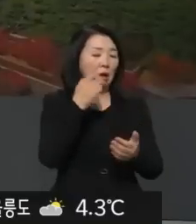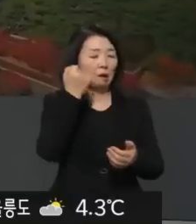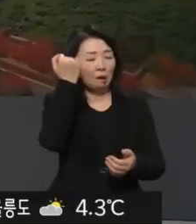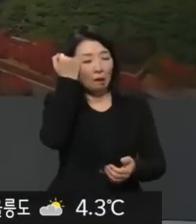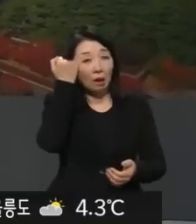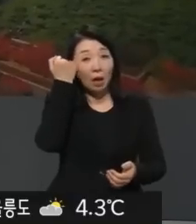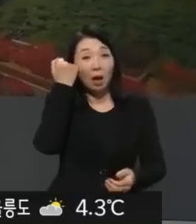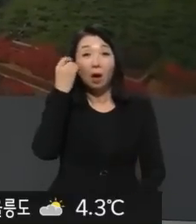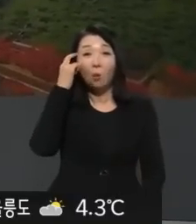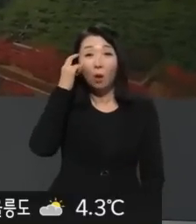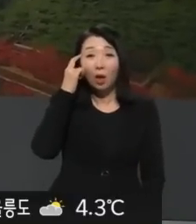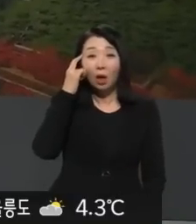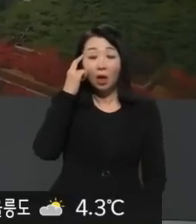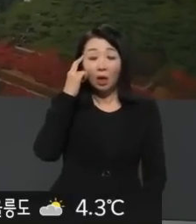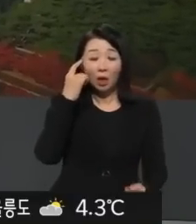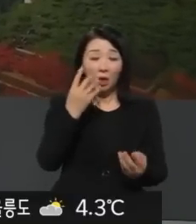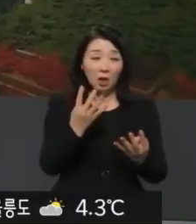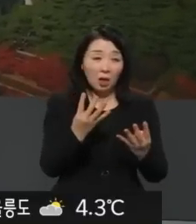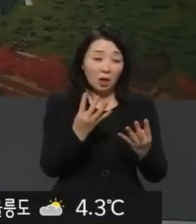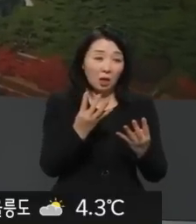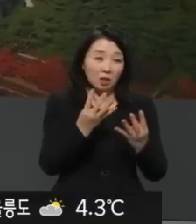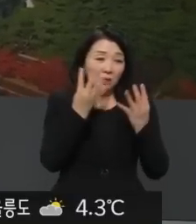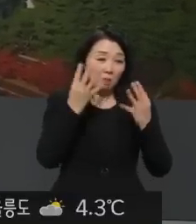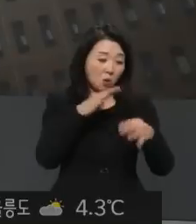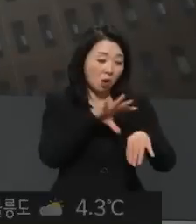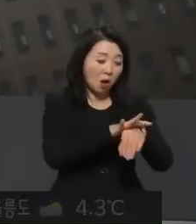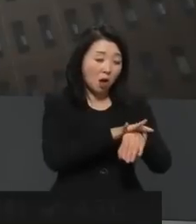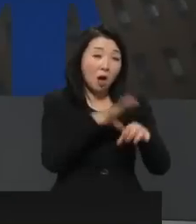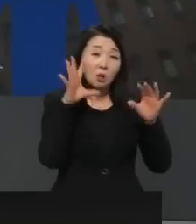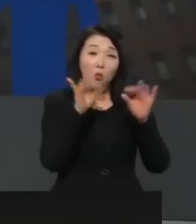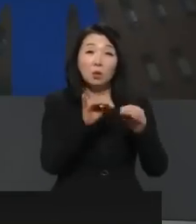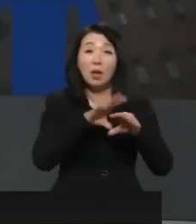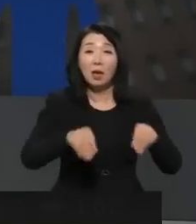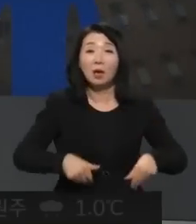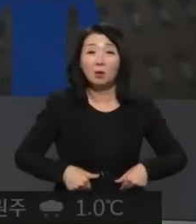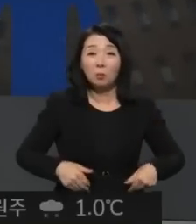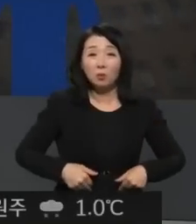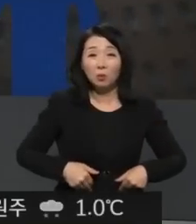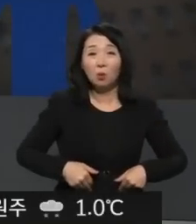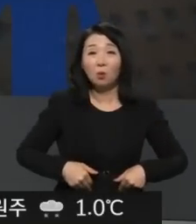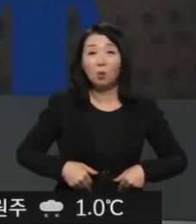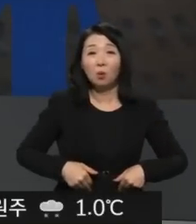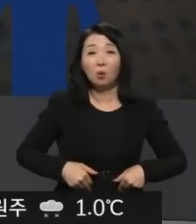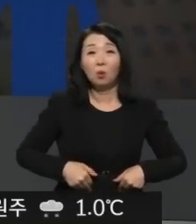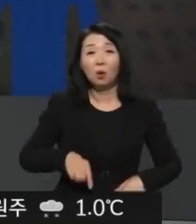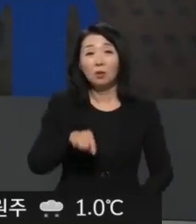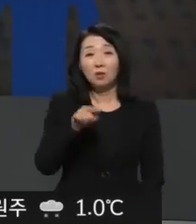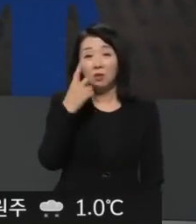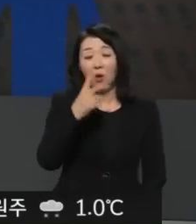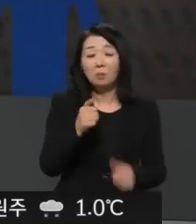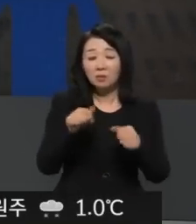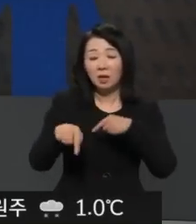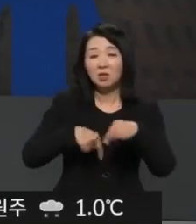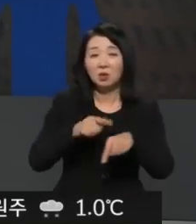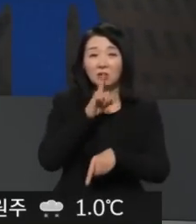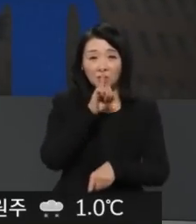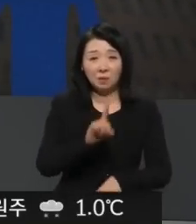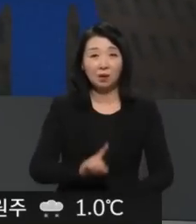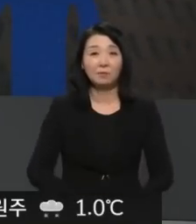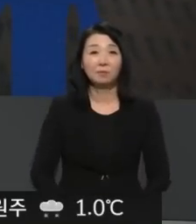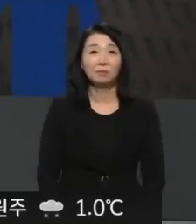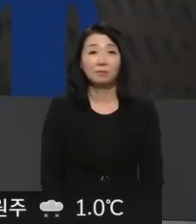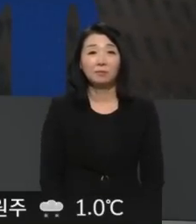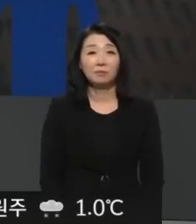바로 체포 동의안을 처리해야 하기 때문인데요. 야권에선 바로 그 지점부터가 검찰의 정치라고 꼬집는